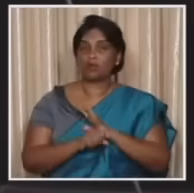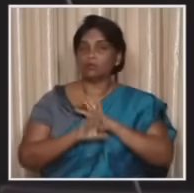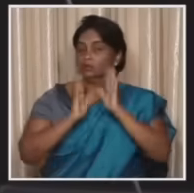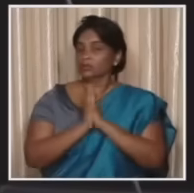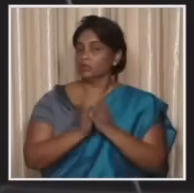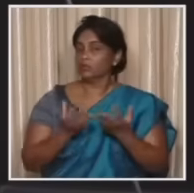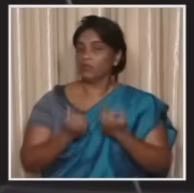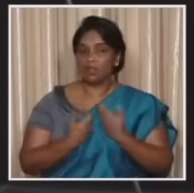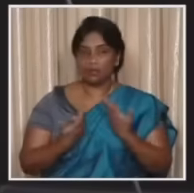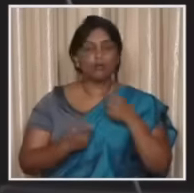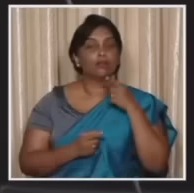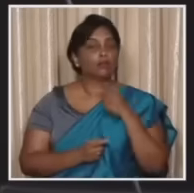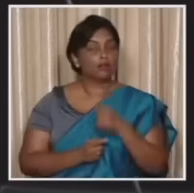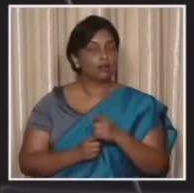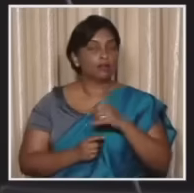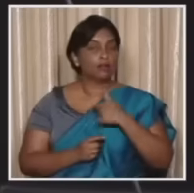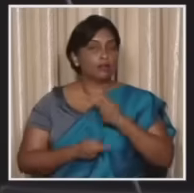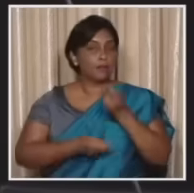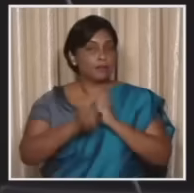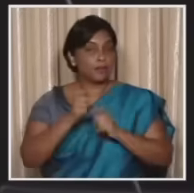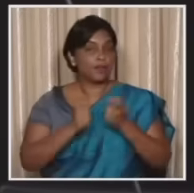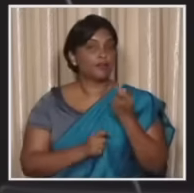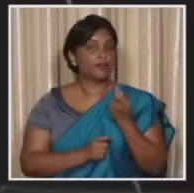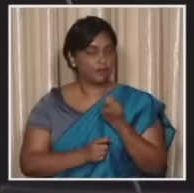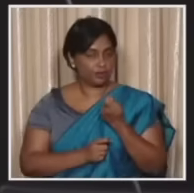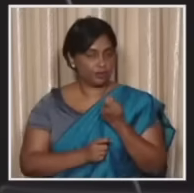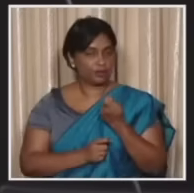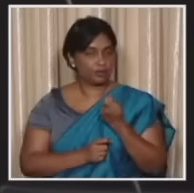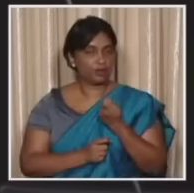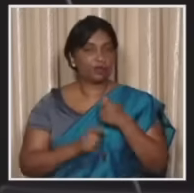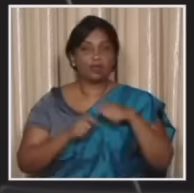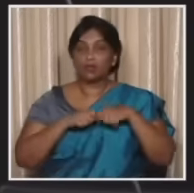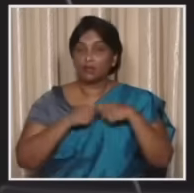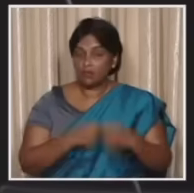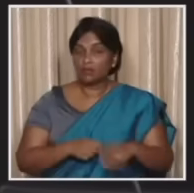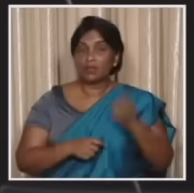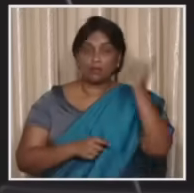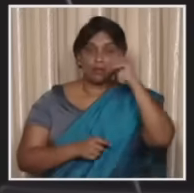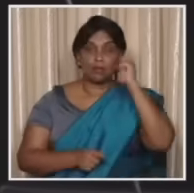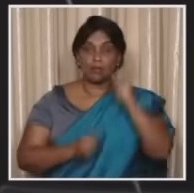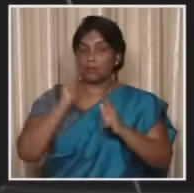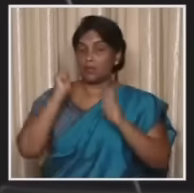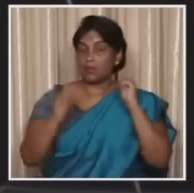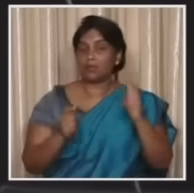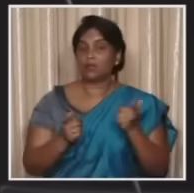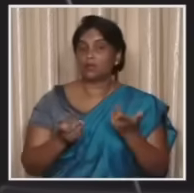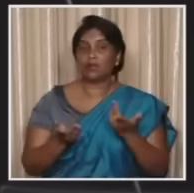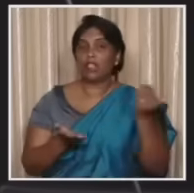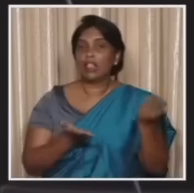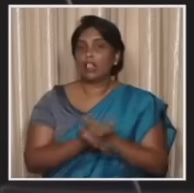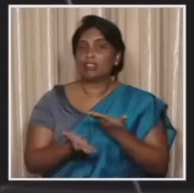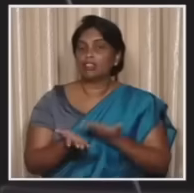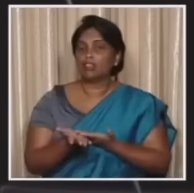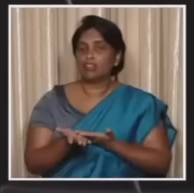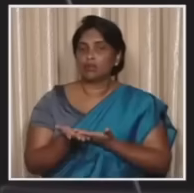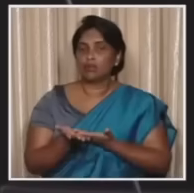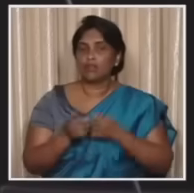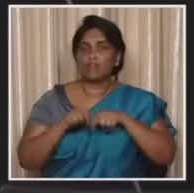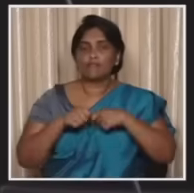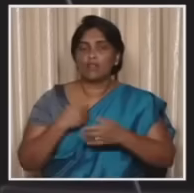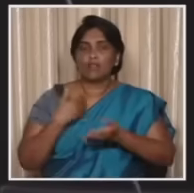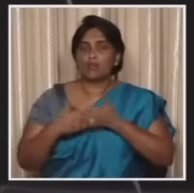නැහනේ. එතකොට පුනරාවර්තන වීදම් වලට වියදම් කරාම පඩිනඩි ගෙවන්න කොච්චරද ඉතුරු වෙන්නේ ප්‍රාග්ධන වීදම්